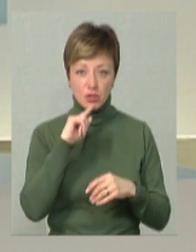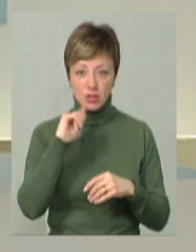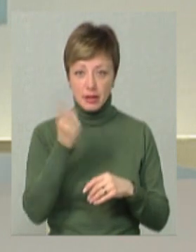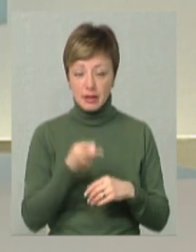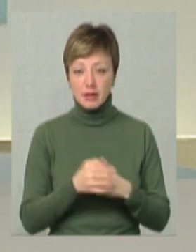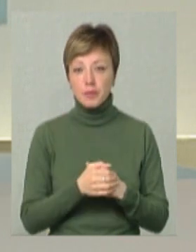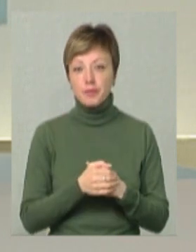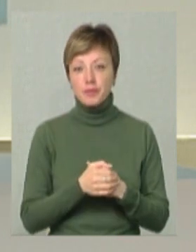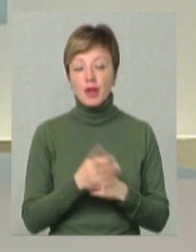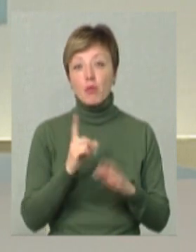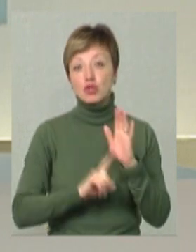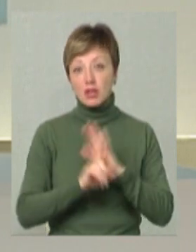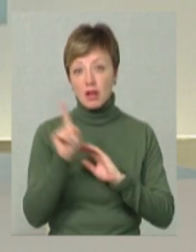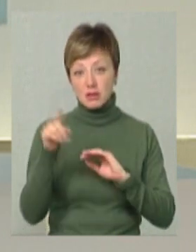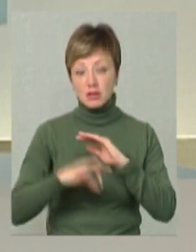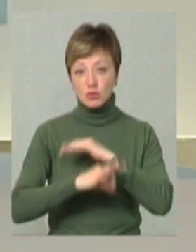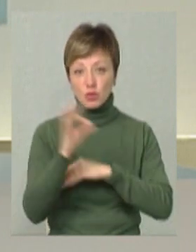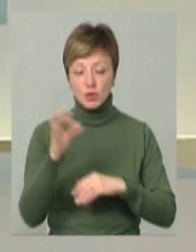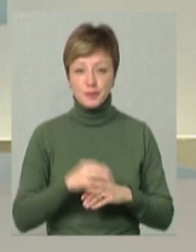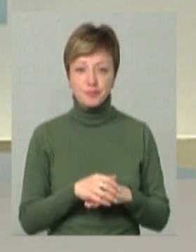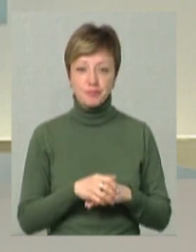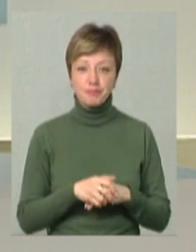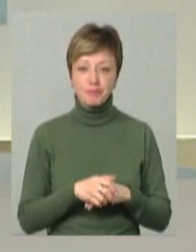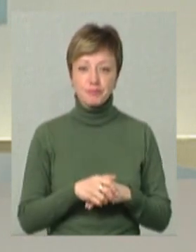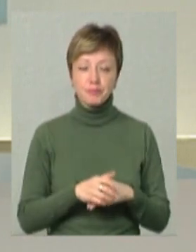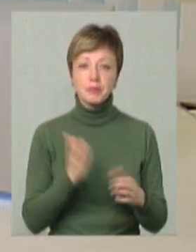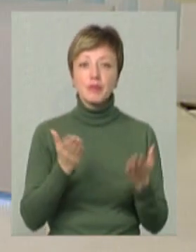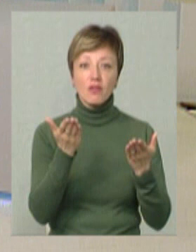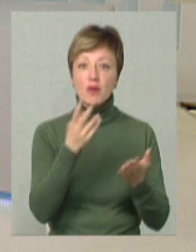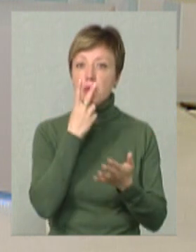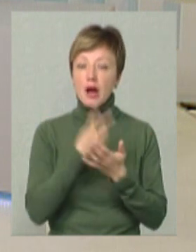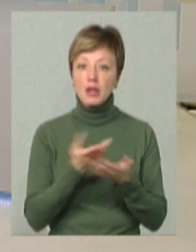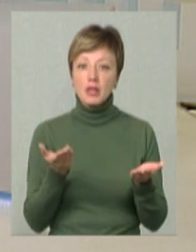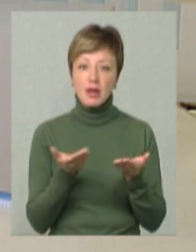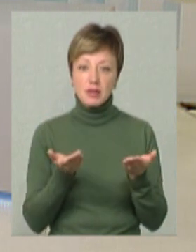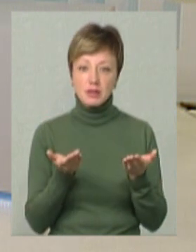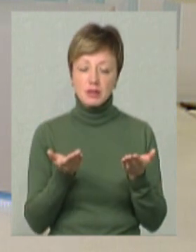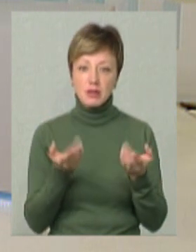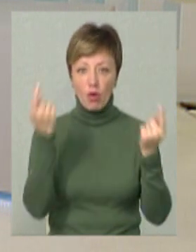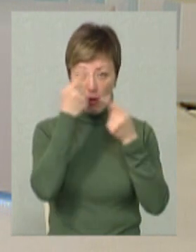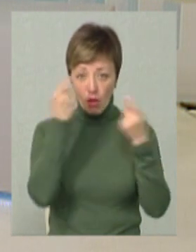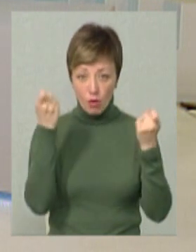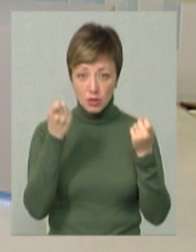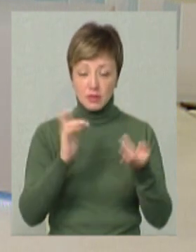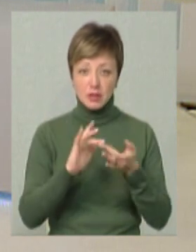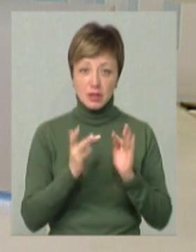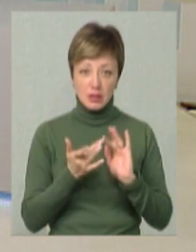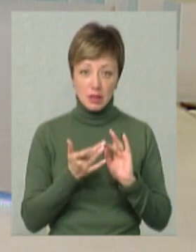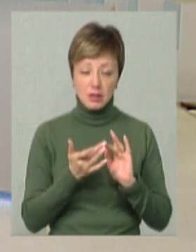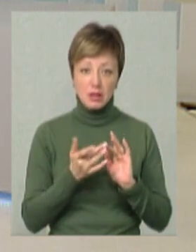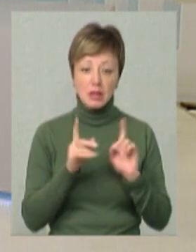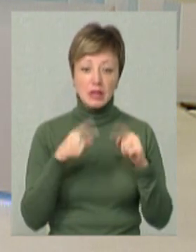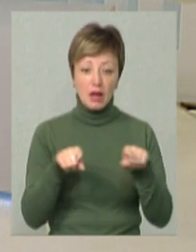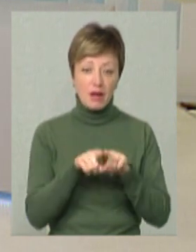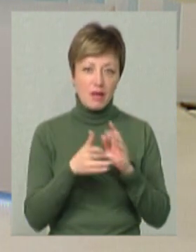якщо починати зі сходу. І якщо ви бачите якесь таке оголошення в соціальних мережах, так,